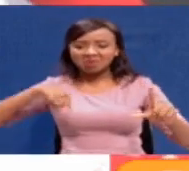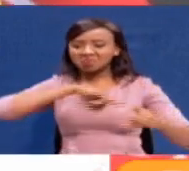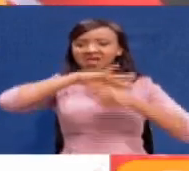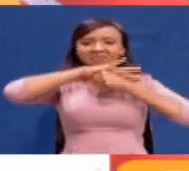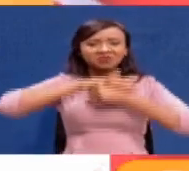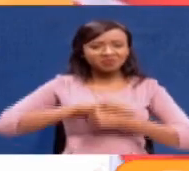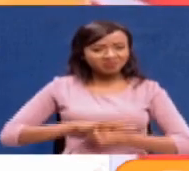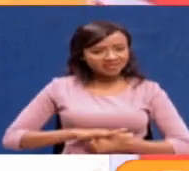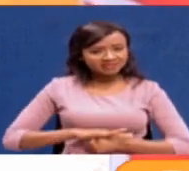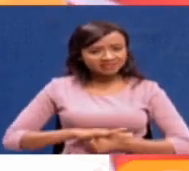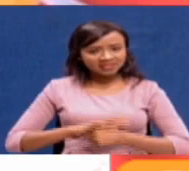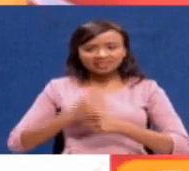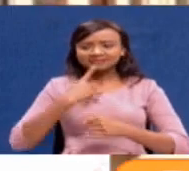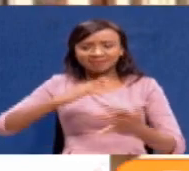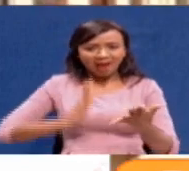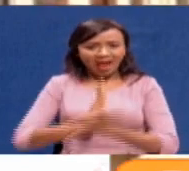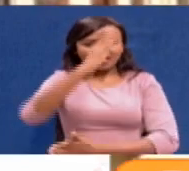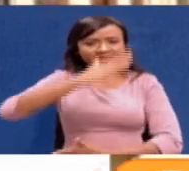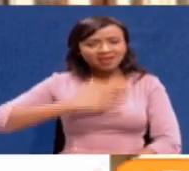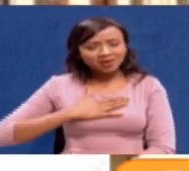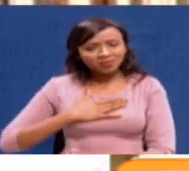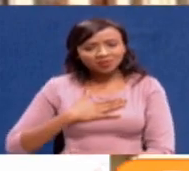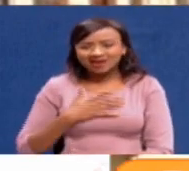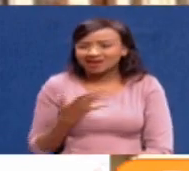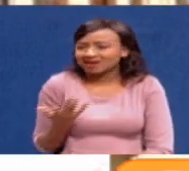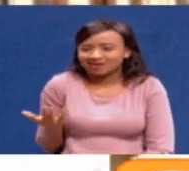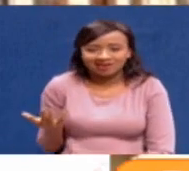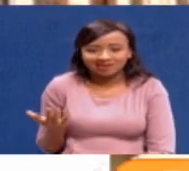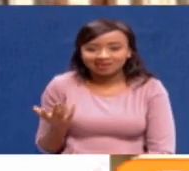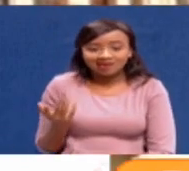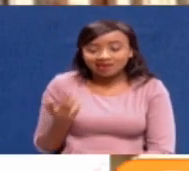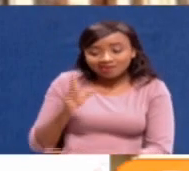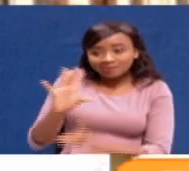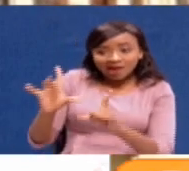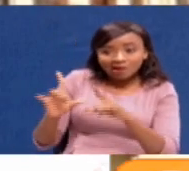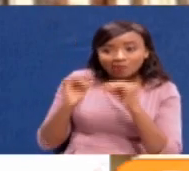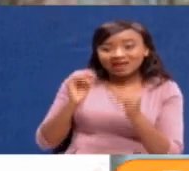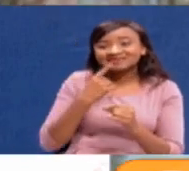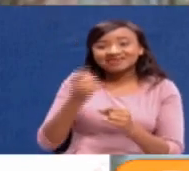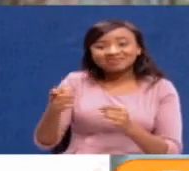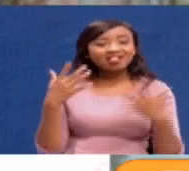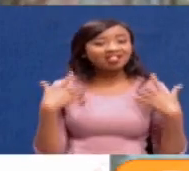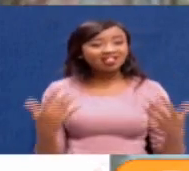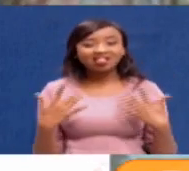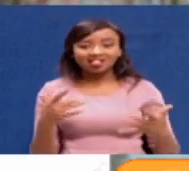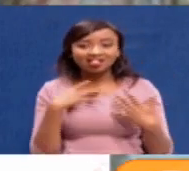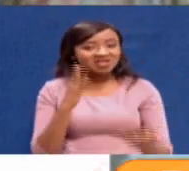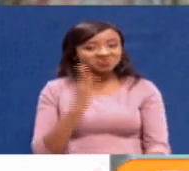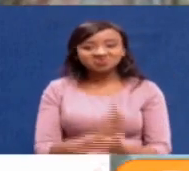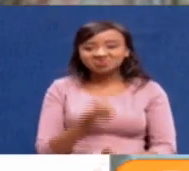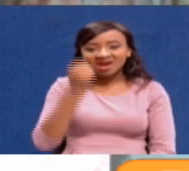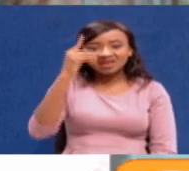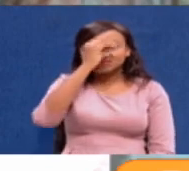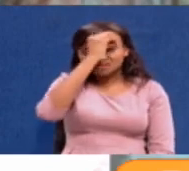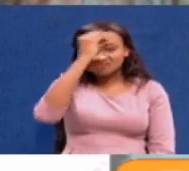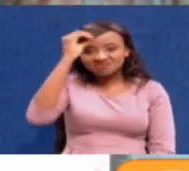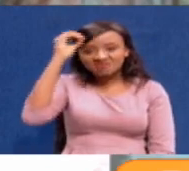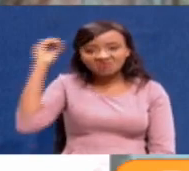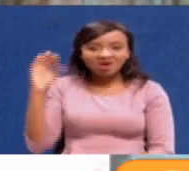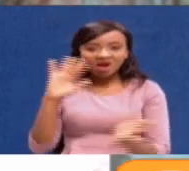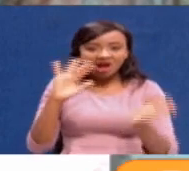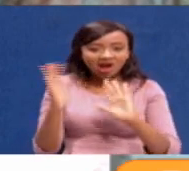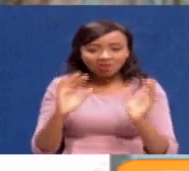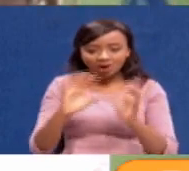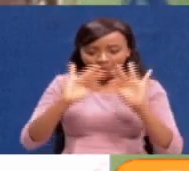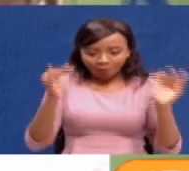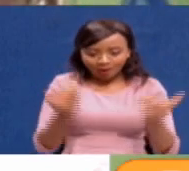tuwaonewa, kusema haki yetu. Kutokana na kile alichokitaja kama uzembe na kutoelewa jinsi ulimwengu ulivyobadilika, gavana